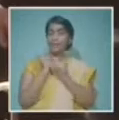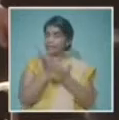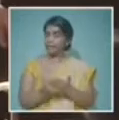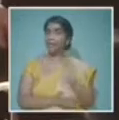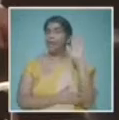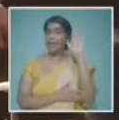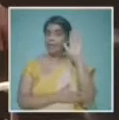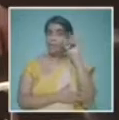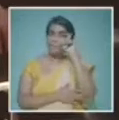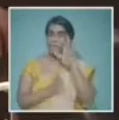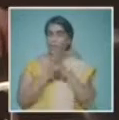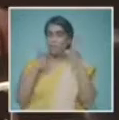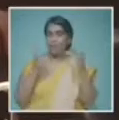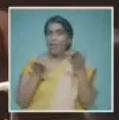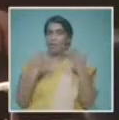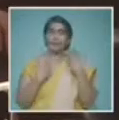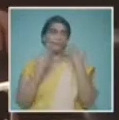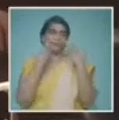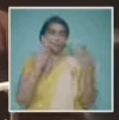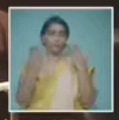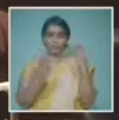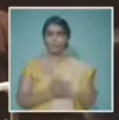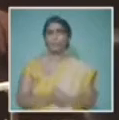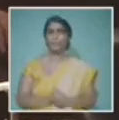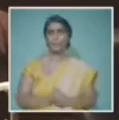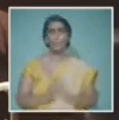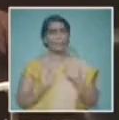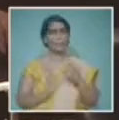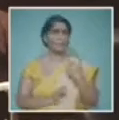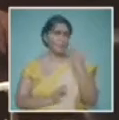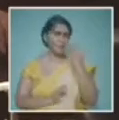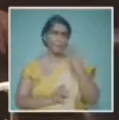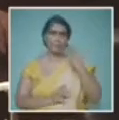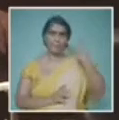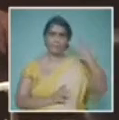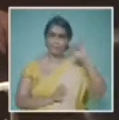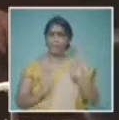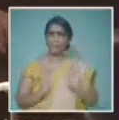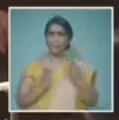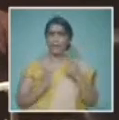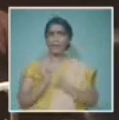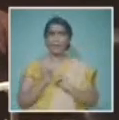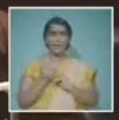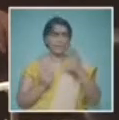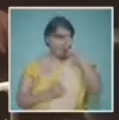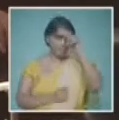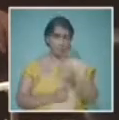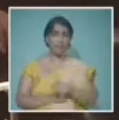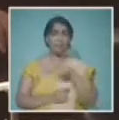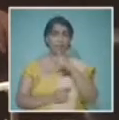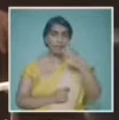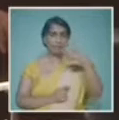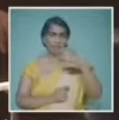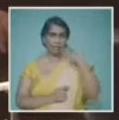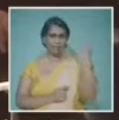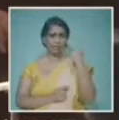අත උස්සන්න බලාගෙන බොහෝ දෙනෙක් ඉන්න බව මට පේනවා. දැන් මා දැක්ක ඊයේ ආරම්භයේදී නිමල් සිරිපාල අමාත්‍යතුමා ඔහුගේ දෙවෙනි කතාව